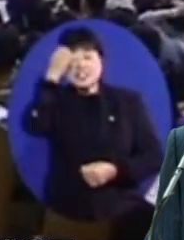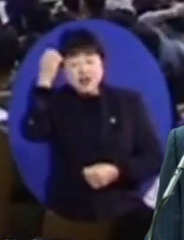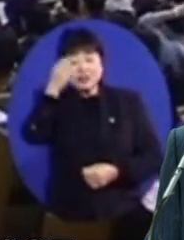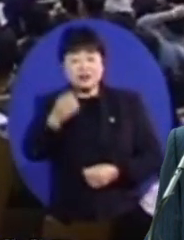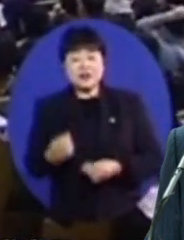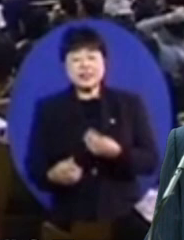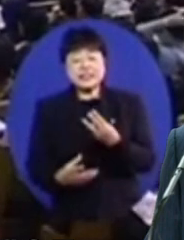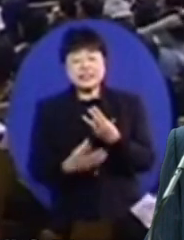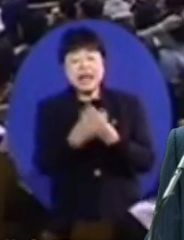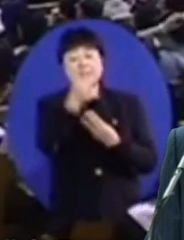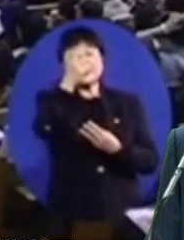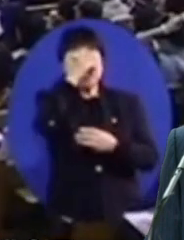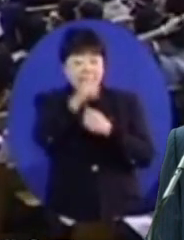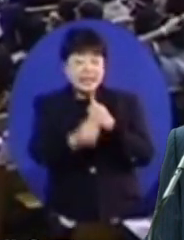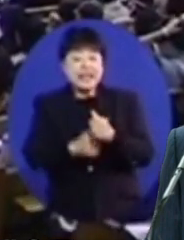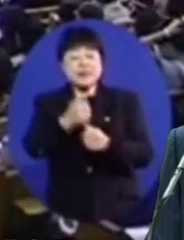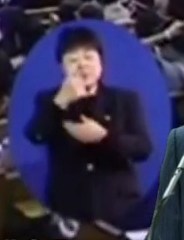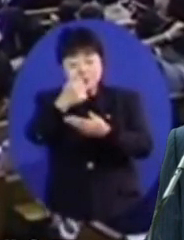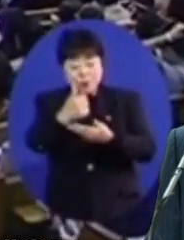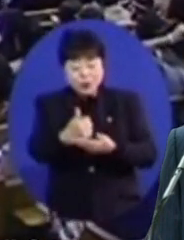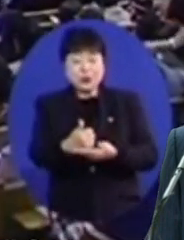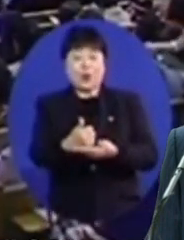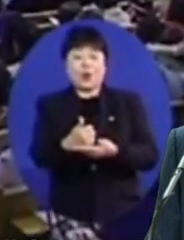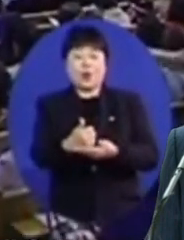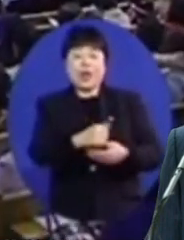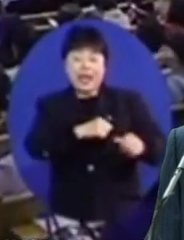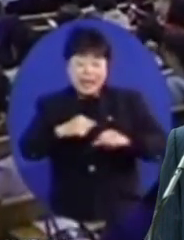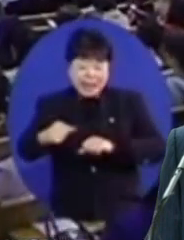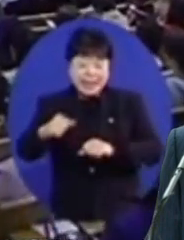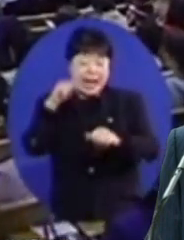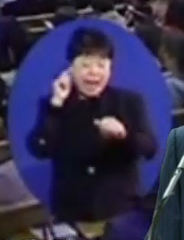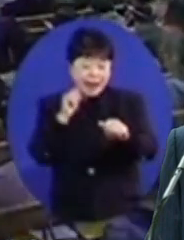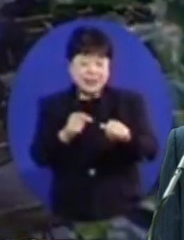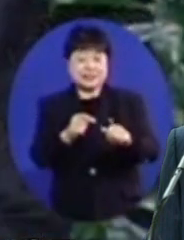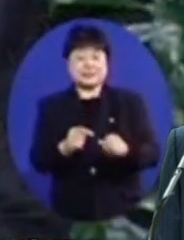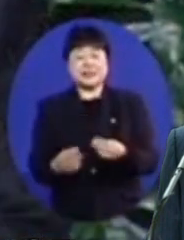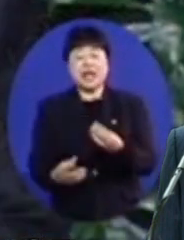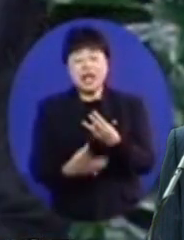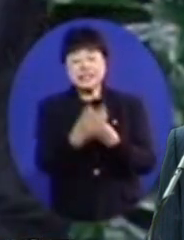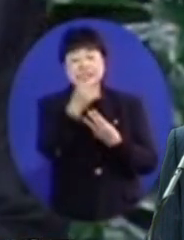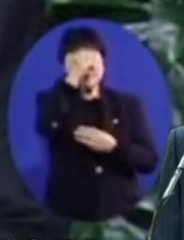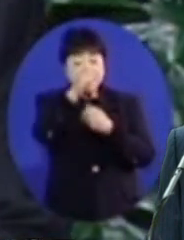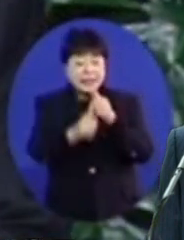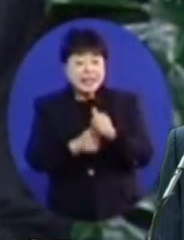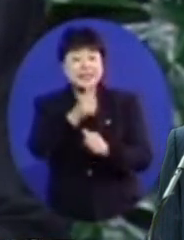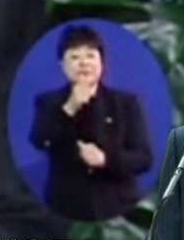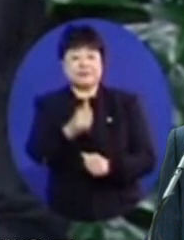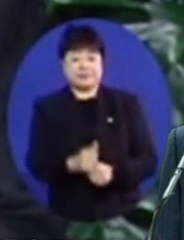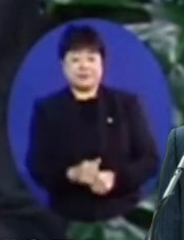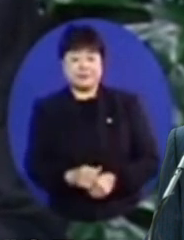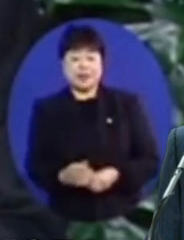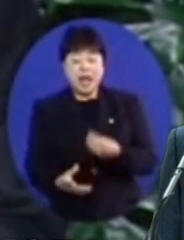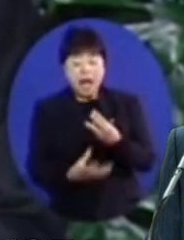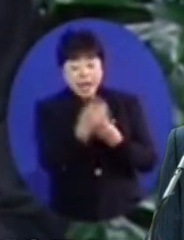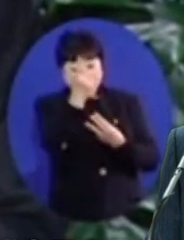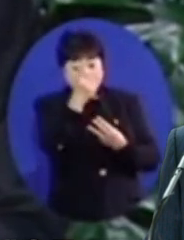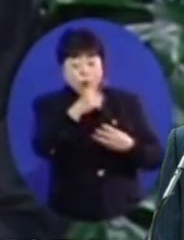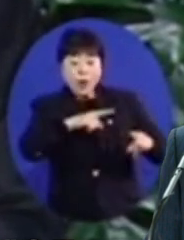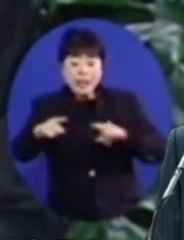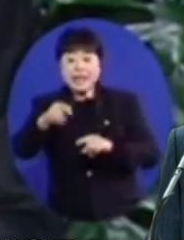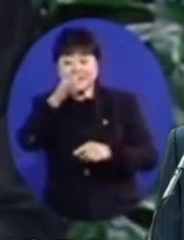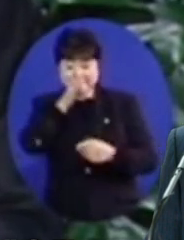사미 하나님을 모시고 행하라고 하는 것입니다 삼위 하나님은 일체로서 역사하시기 때문에